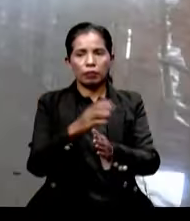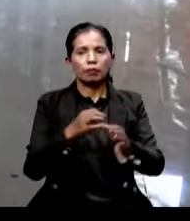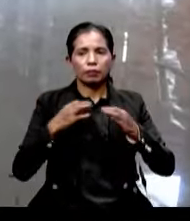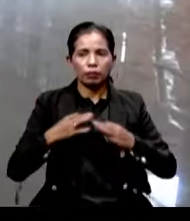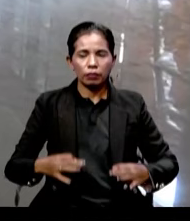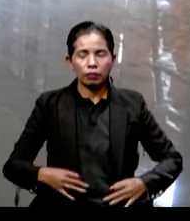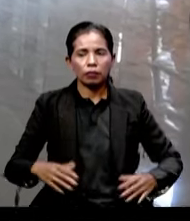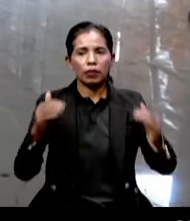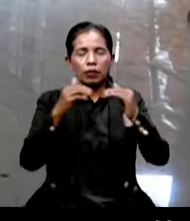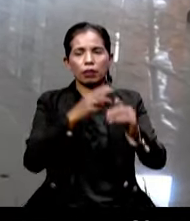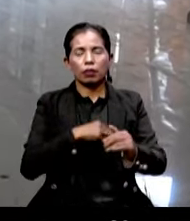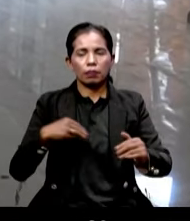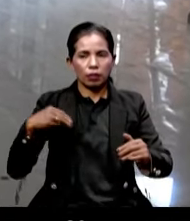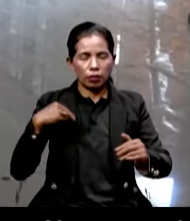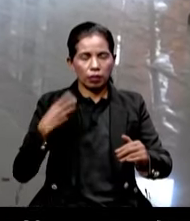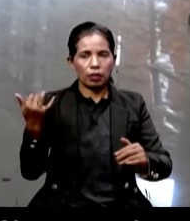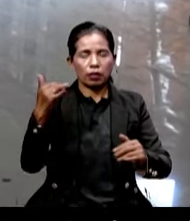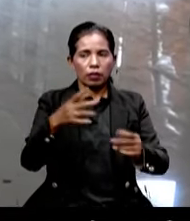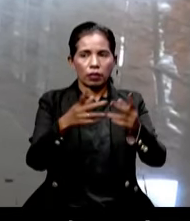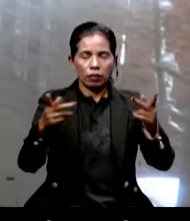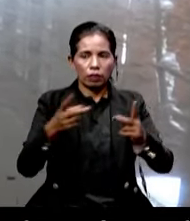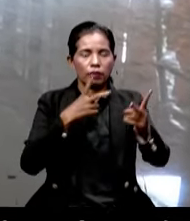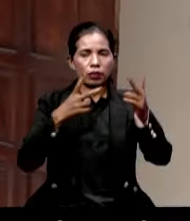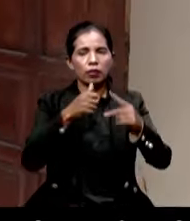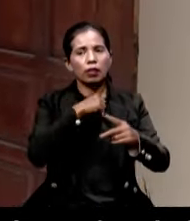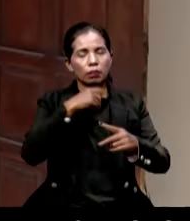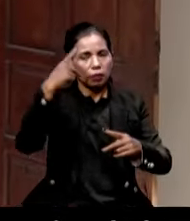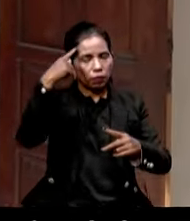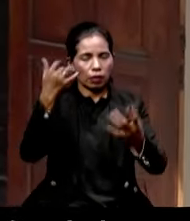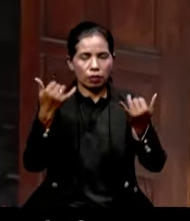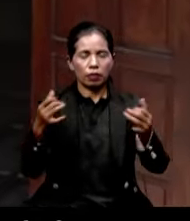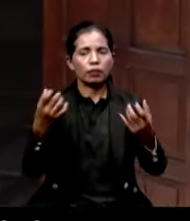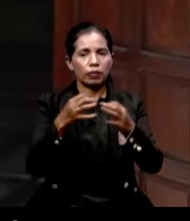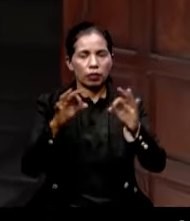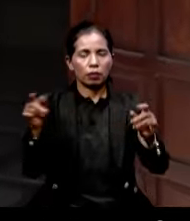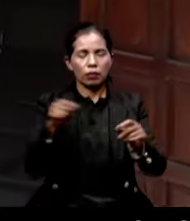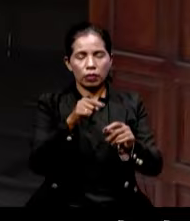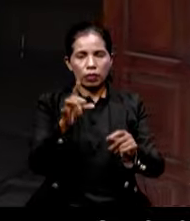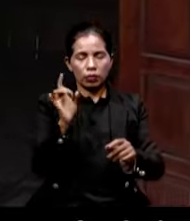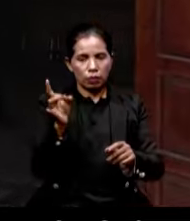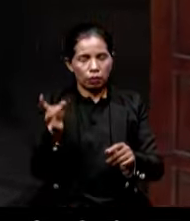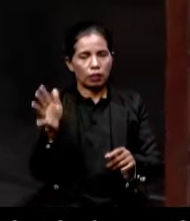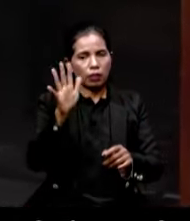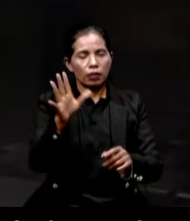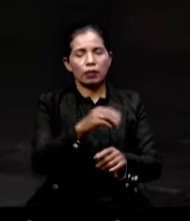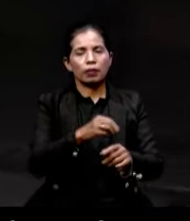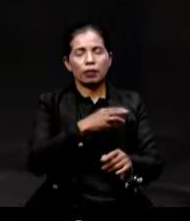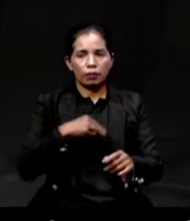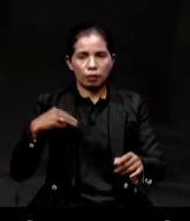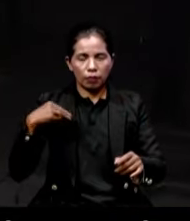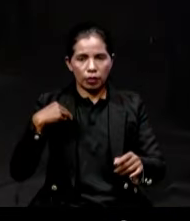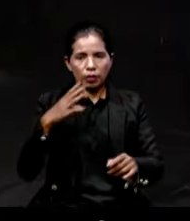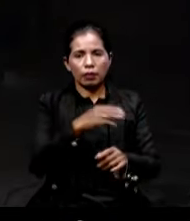salang mengkontru Madre Alma nebe, sesai fatin ba visita am papa, dadaune atinjo na porcento hitunu rasen lima, no tuir Madre